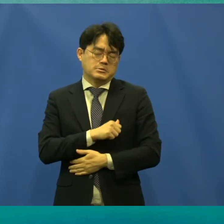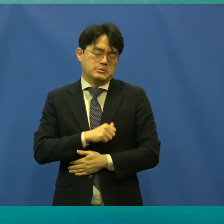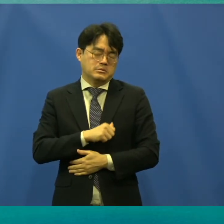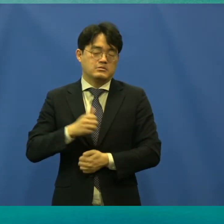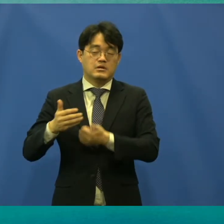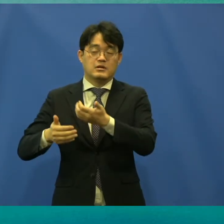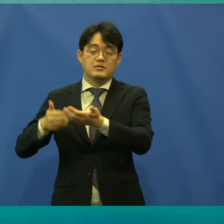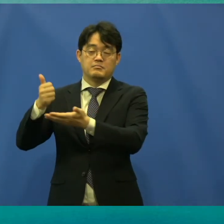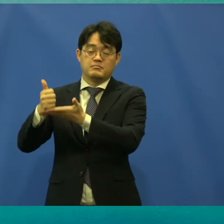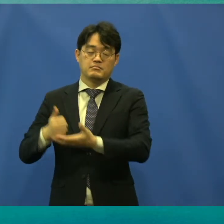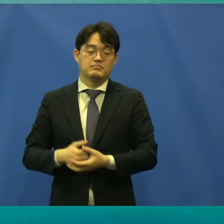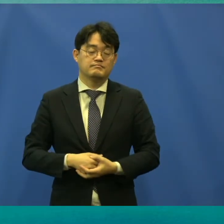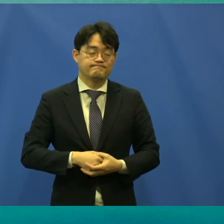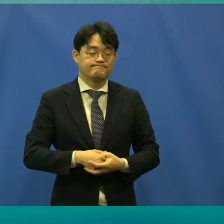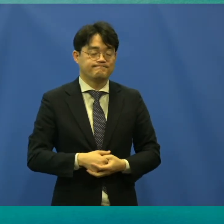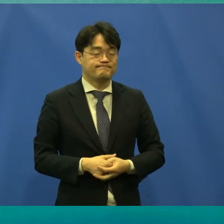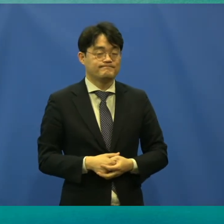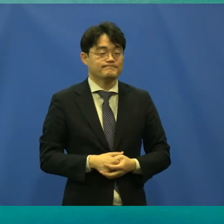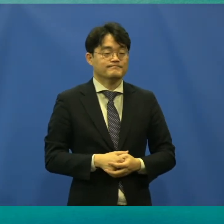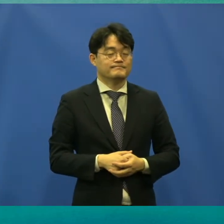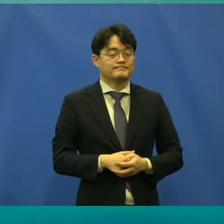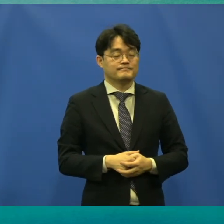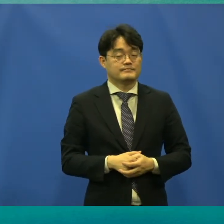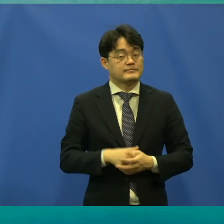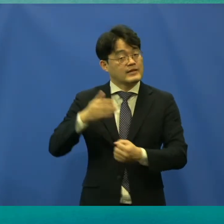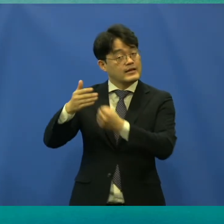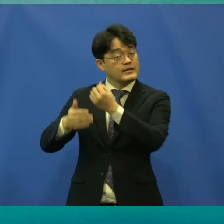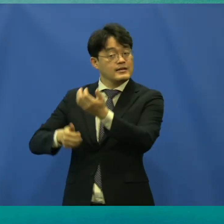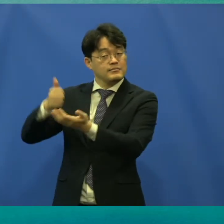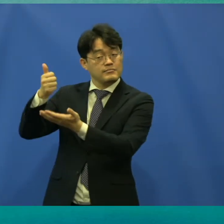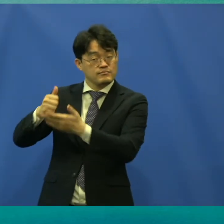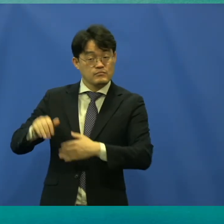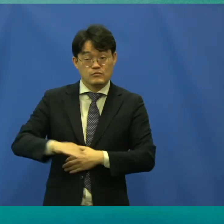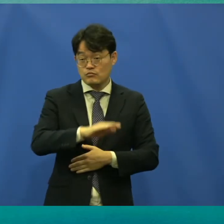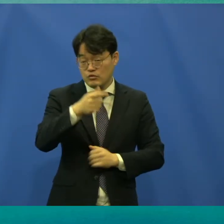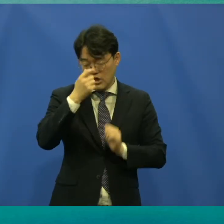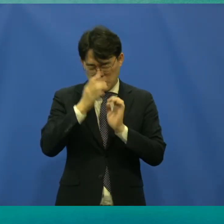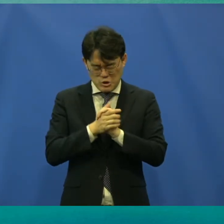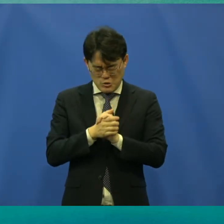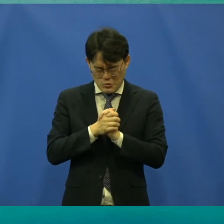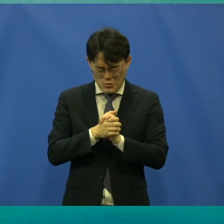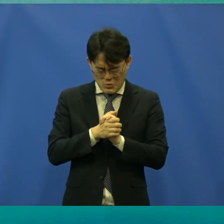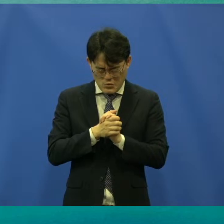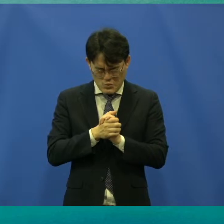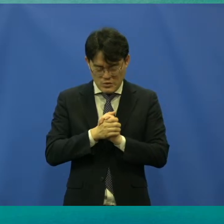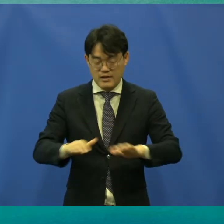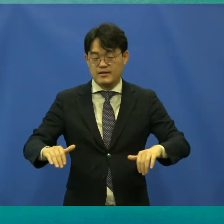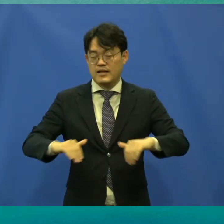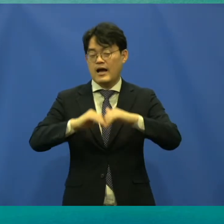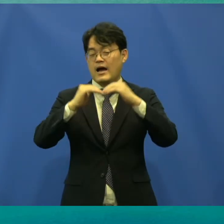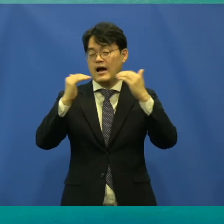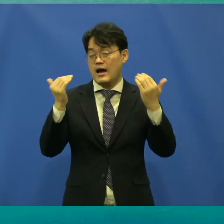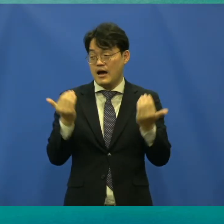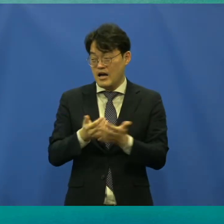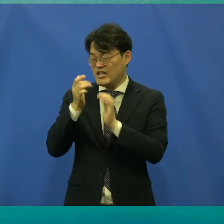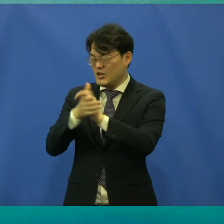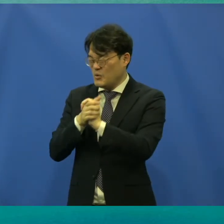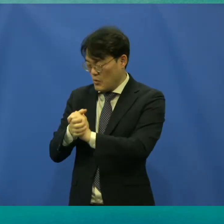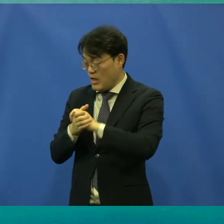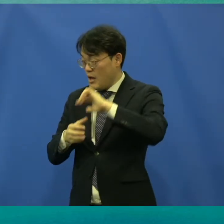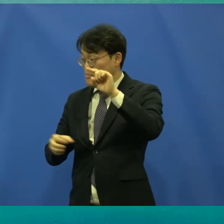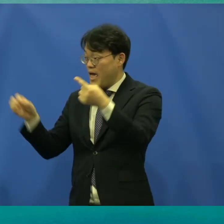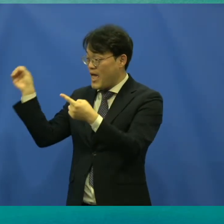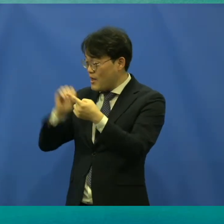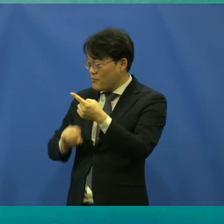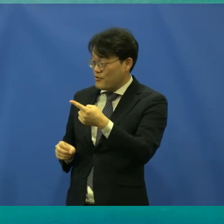막으시는 게 은혜입니다. 하나님 우리의 기도를 다 응답하지 않은 것이 은혜입니다. 잘